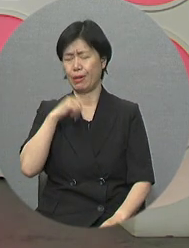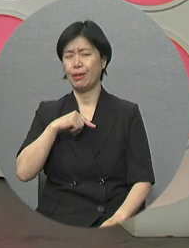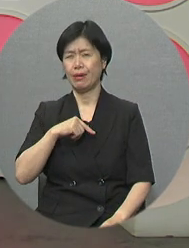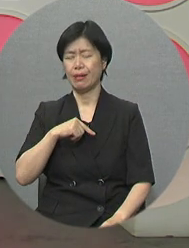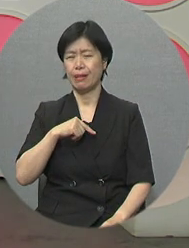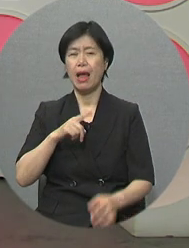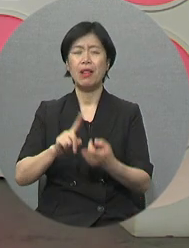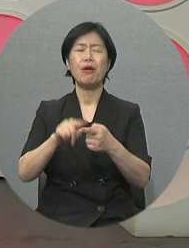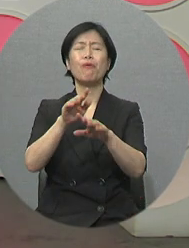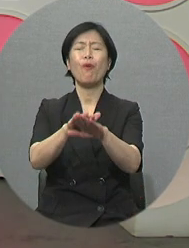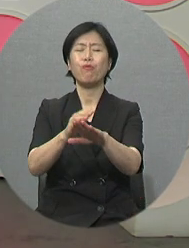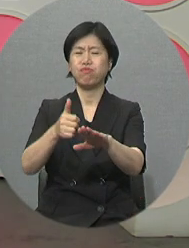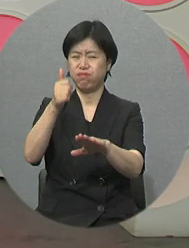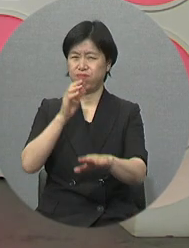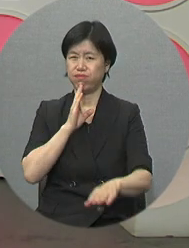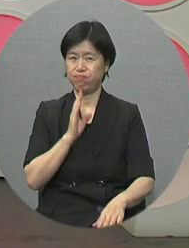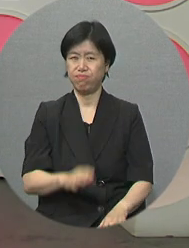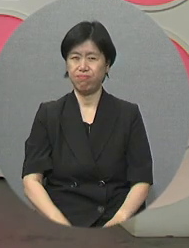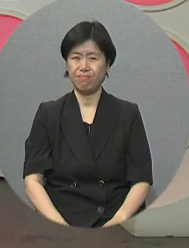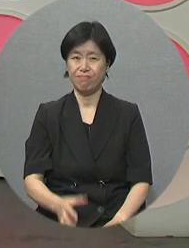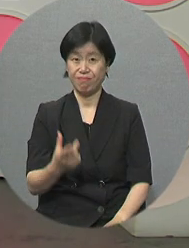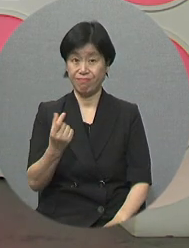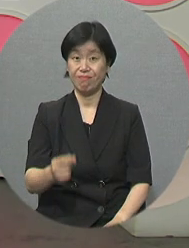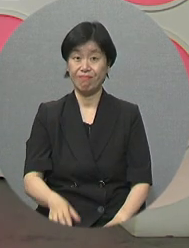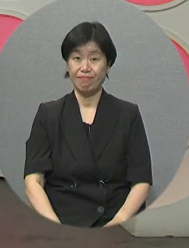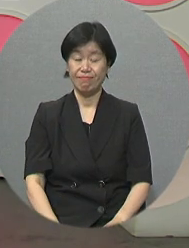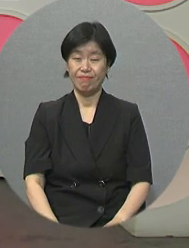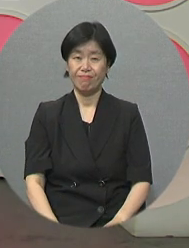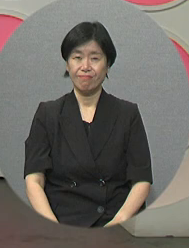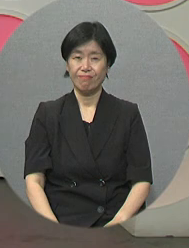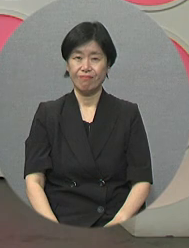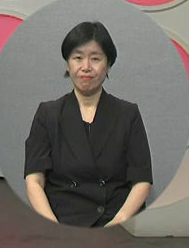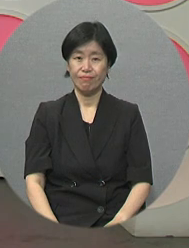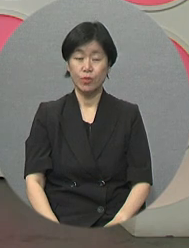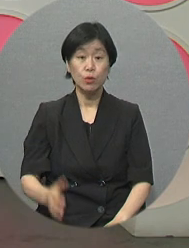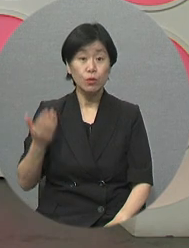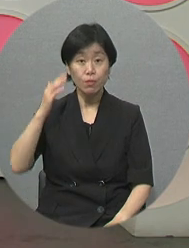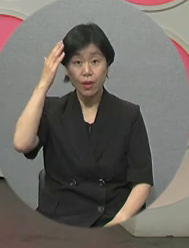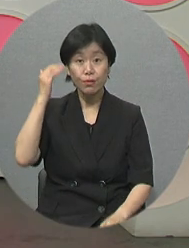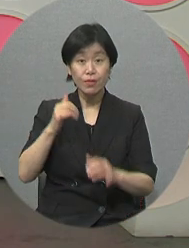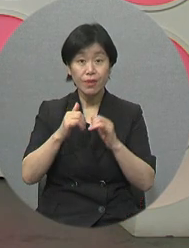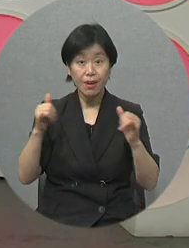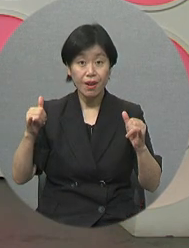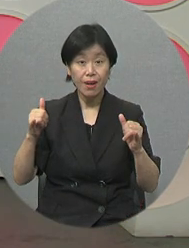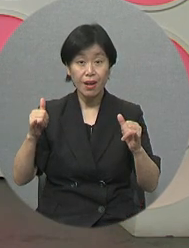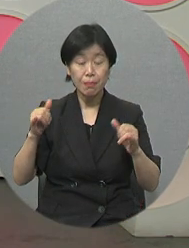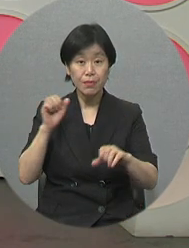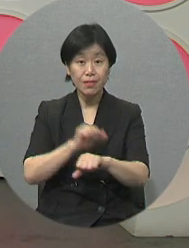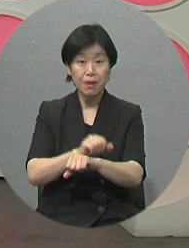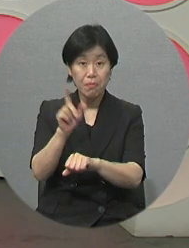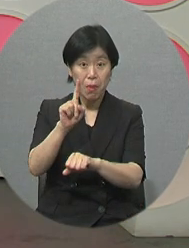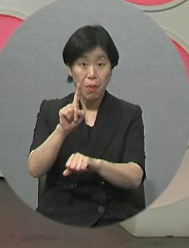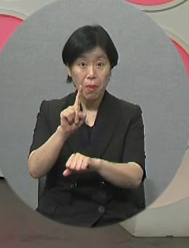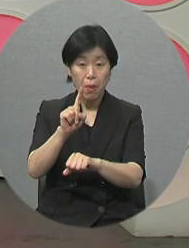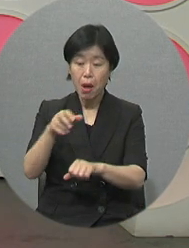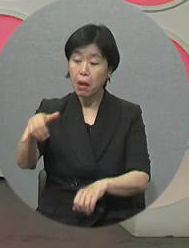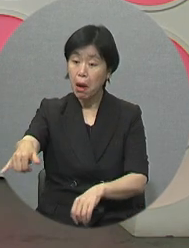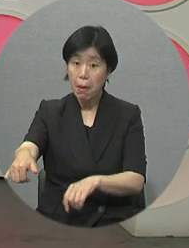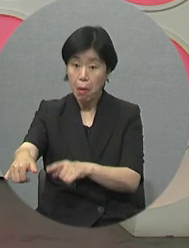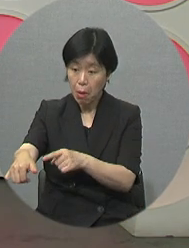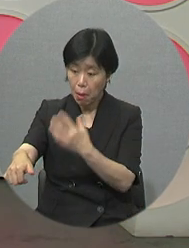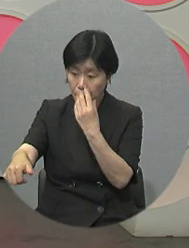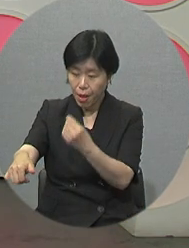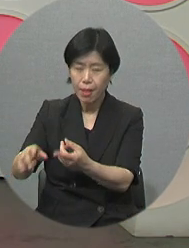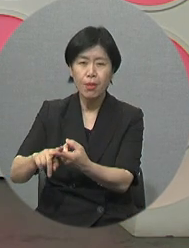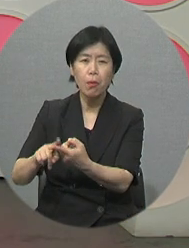그냥 뒀어야 되는 건데. 아 그냥 두는 거 우리나라 사람들이 제일 잘한 거예요. 요즘에 네. 가방이 떨어져 있어도 웬만하면 잘 안 주워요. 근데